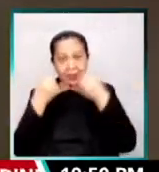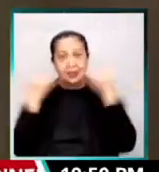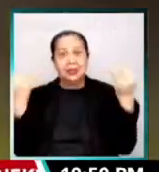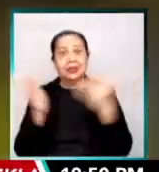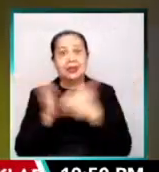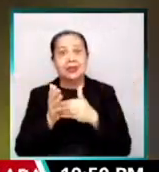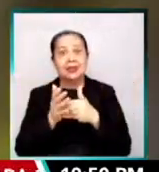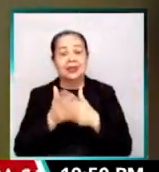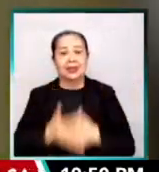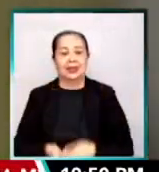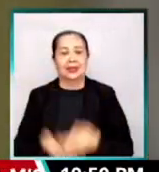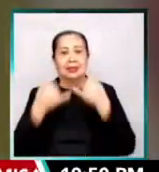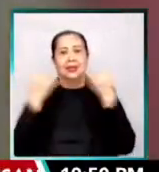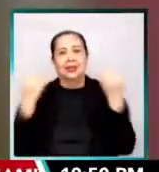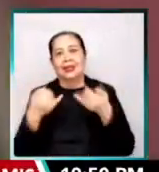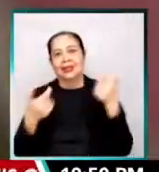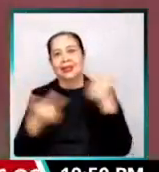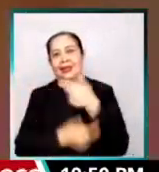Pansit Japon.